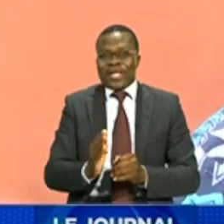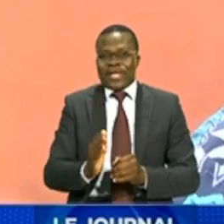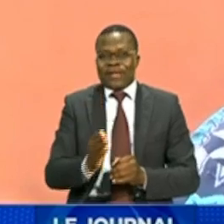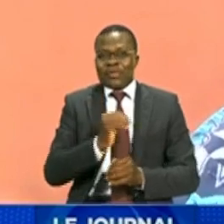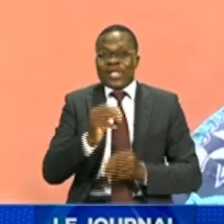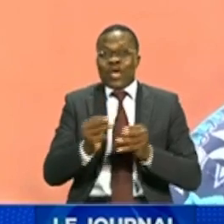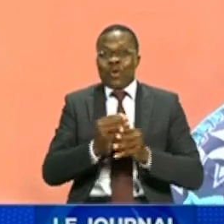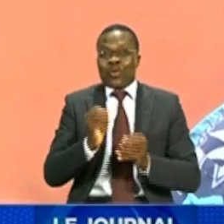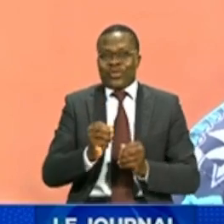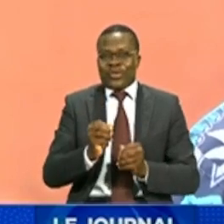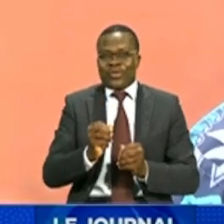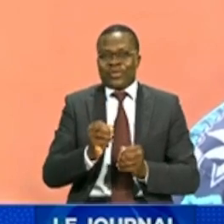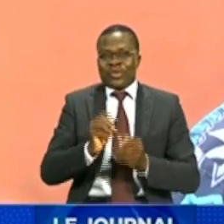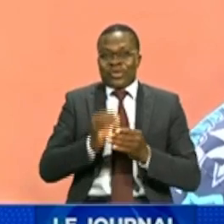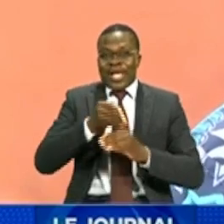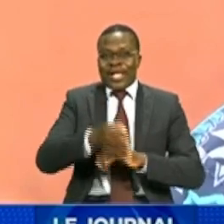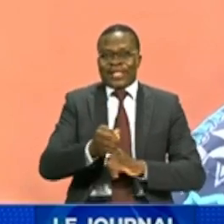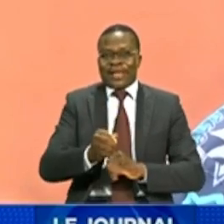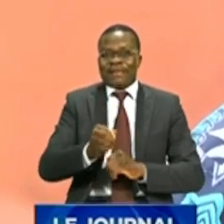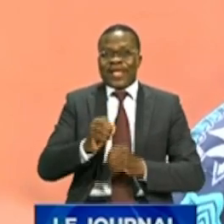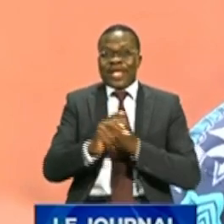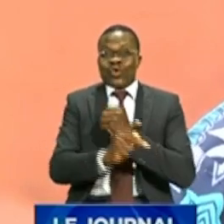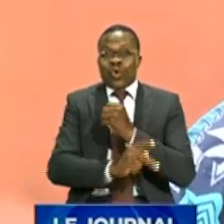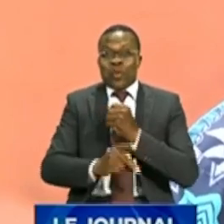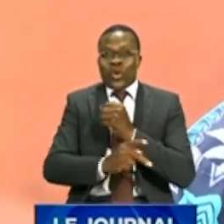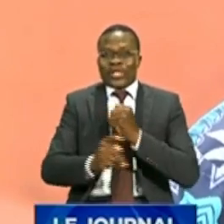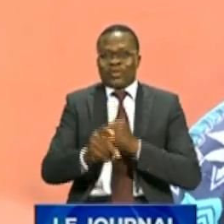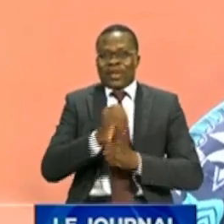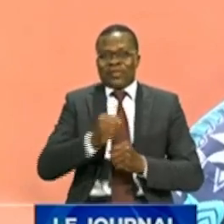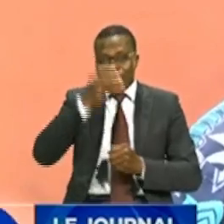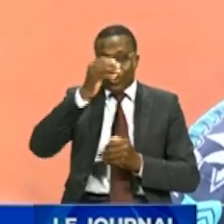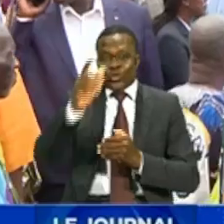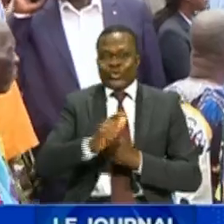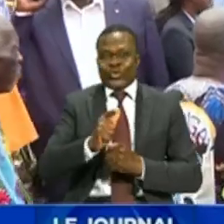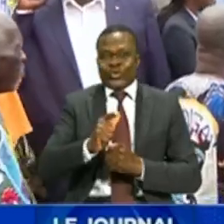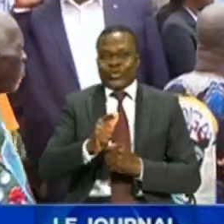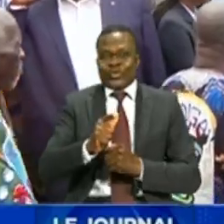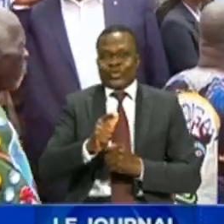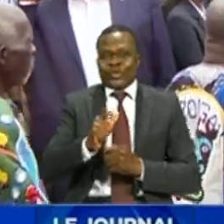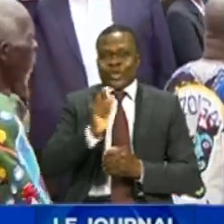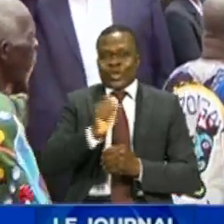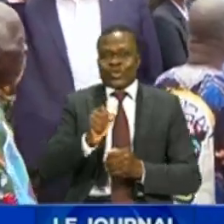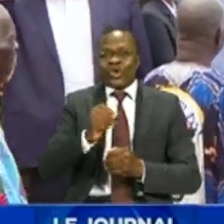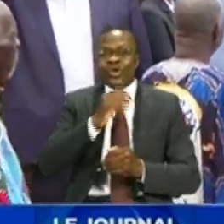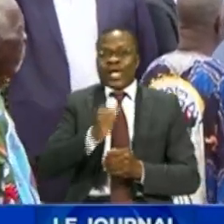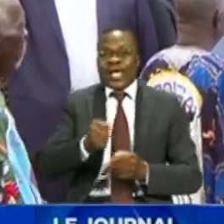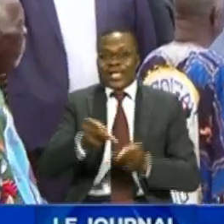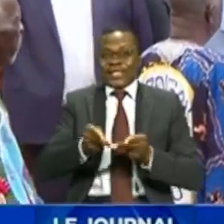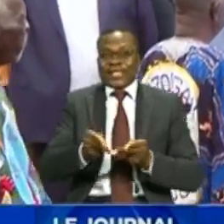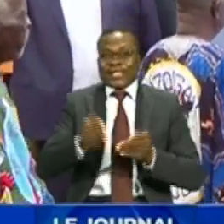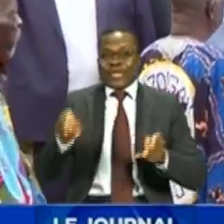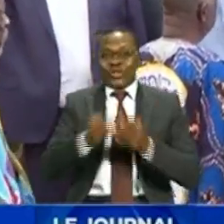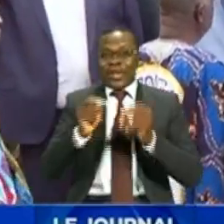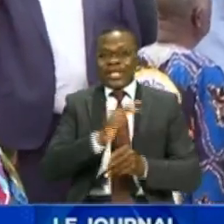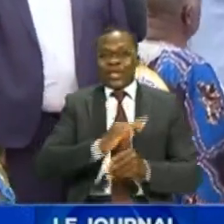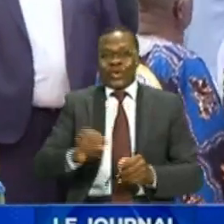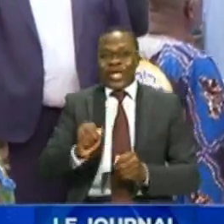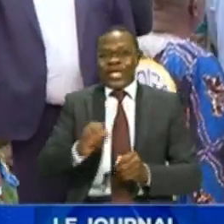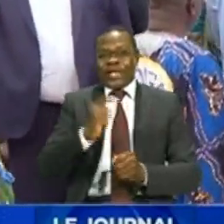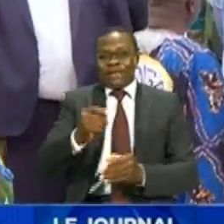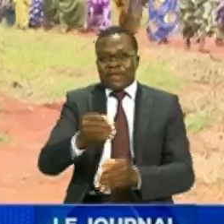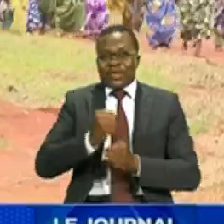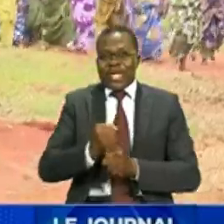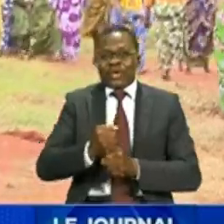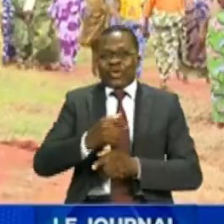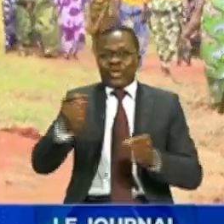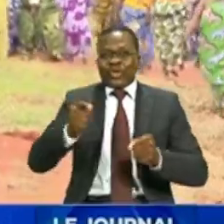Bénin et au monde à travers nos patrimoines et nos cultures. Le désormais ancien siège du Palais Royal va accueillir